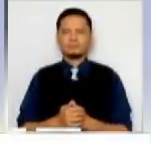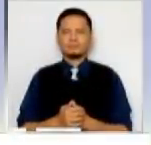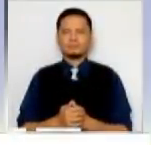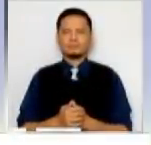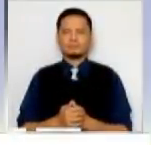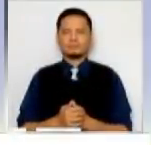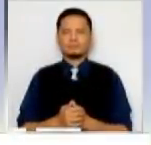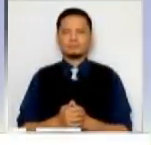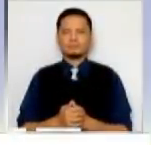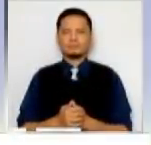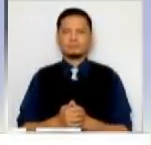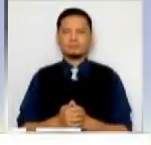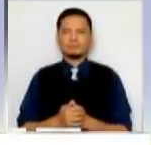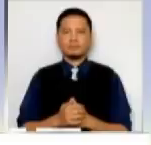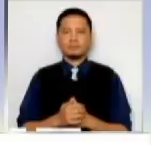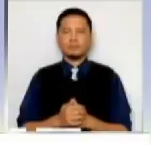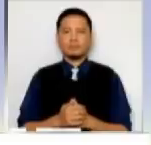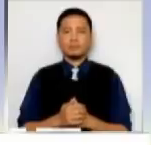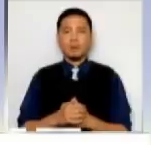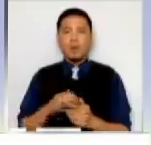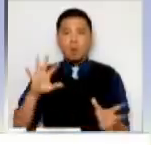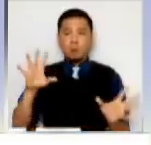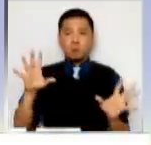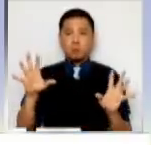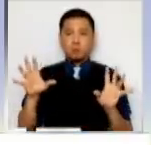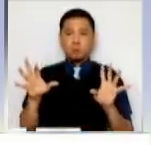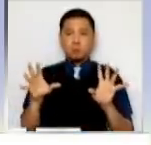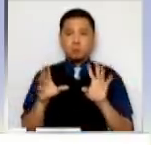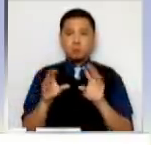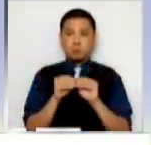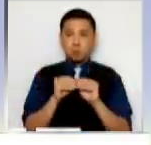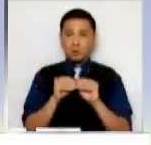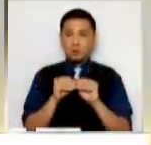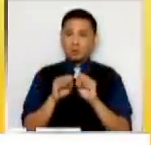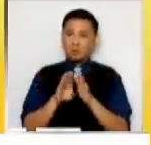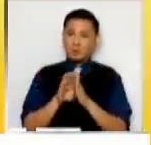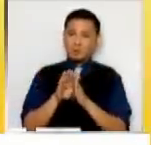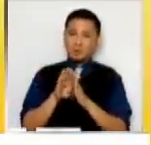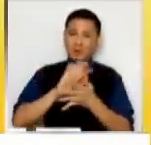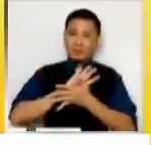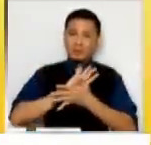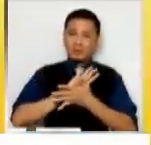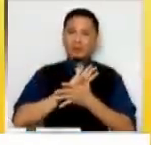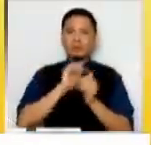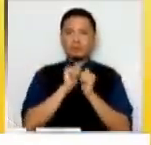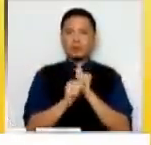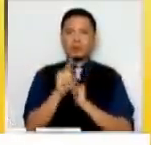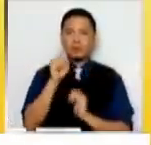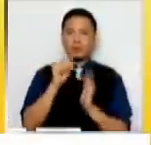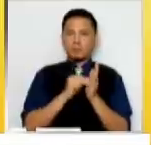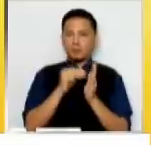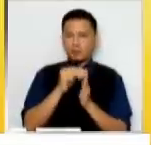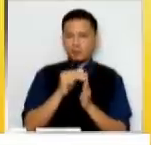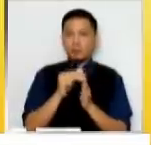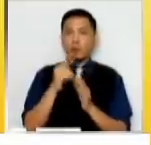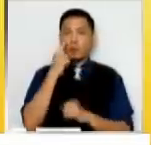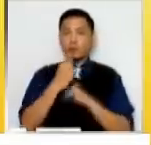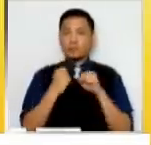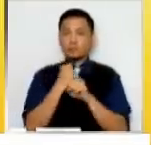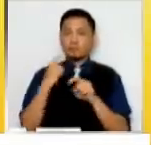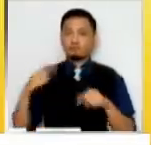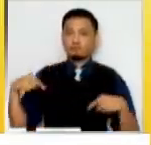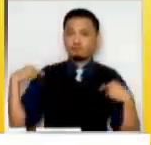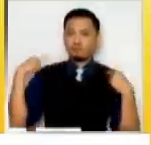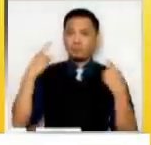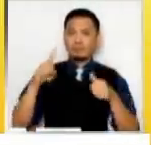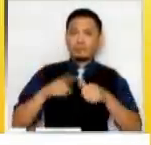Lampas 1 milyon na po ang kabuang bilang ng COVID-19 cases sa bansa. Naabot natin yan mahigit isang taon mula nang ma-report ang unang COVID-19